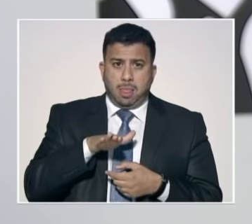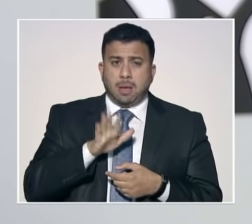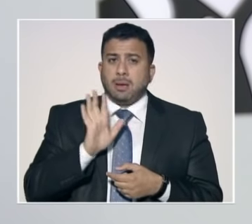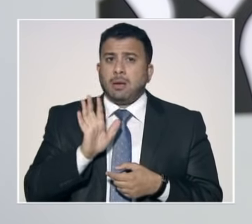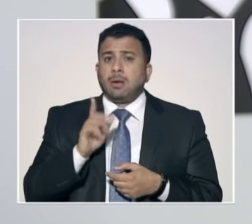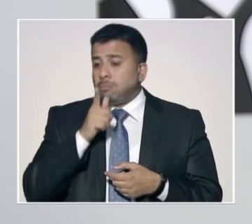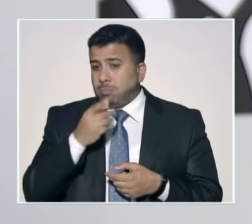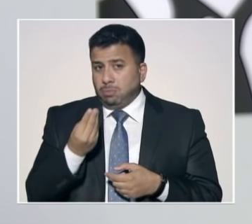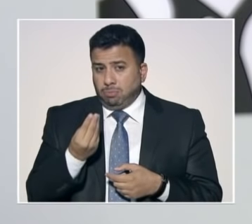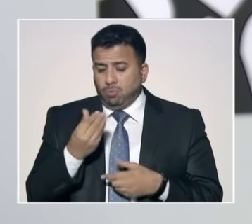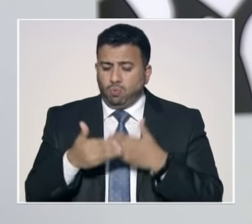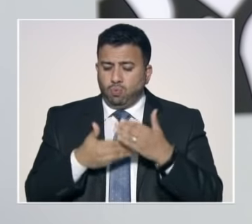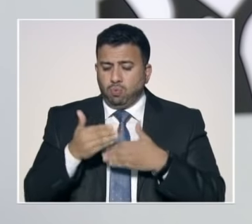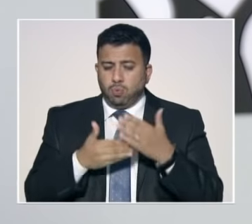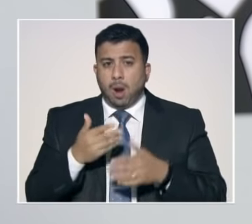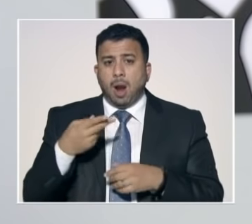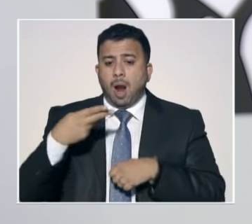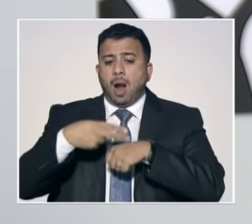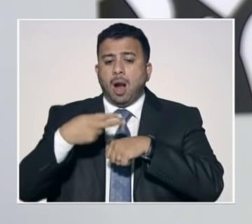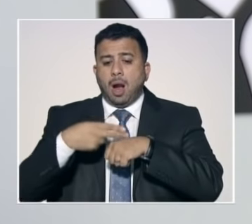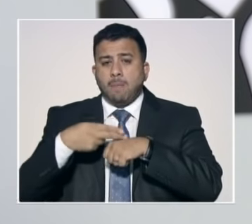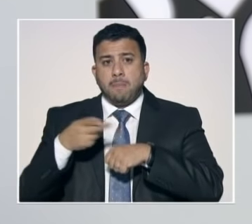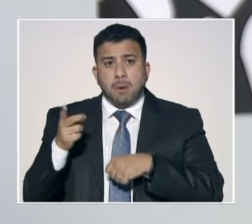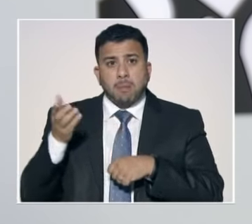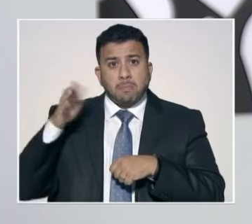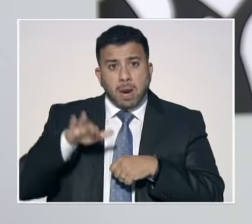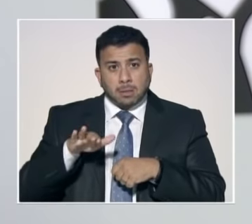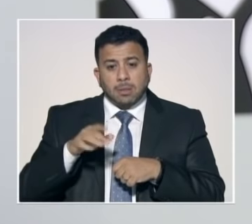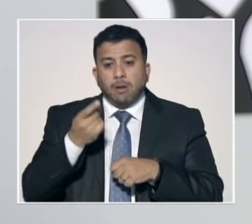الورثة، أنت ووالدتك وإخوانك